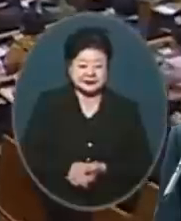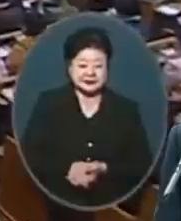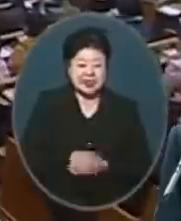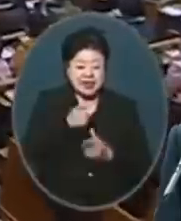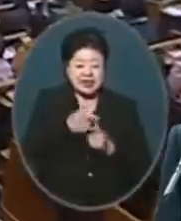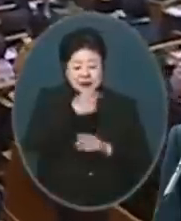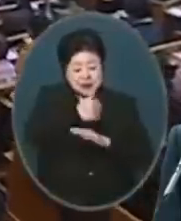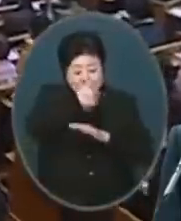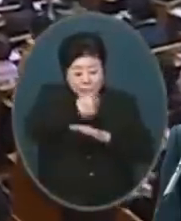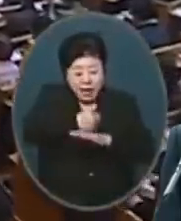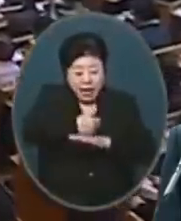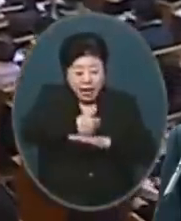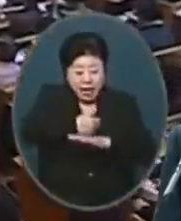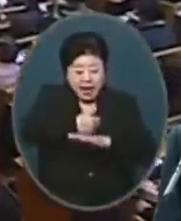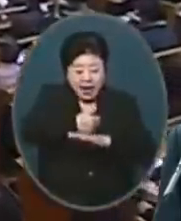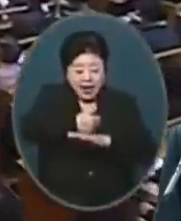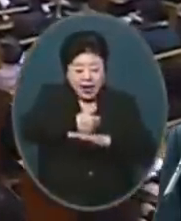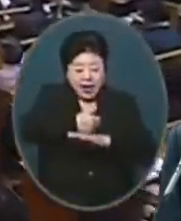예수 그리스도에게